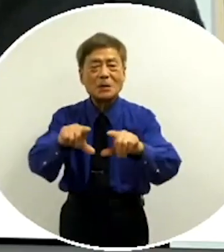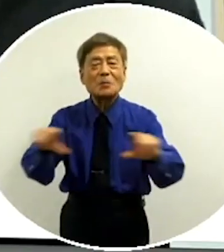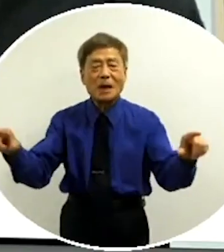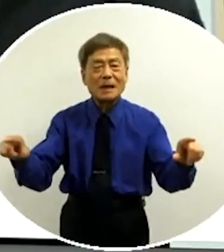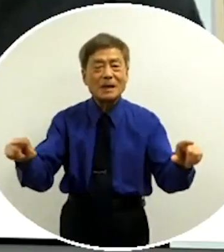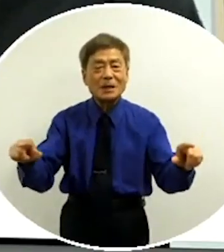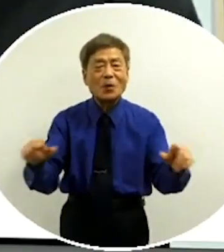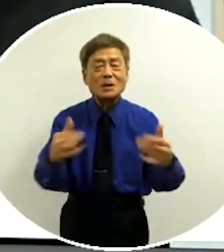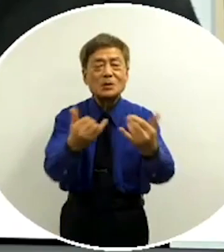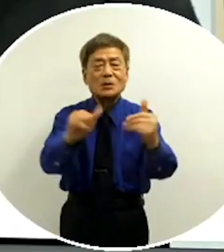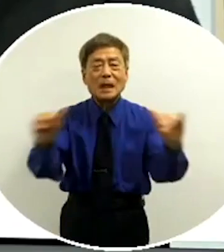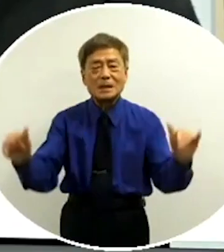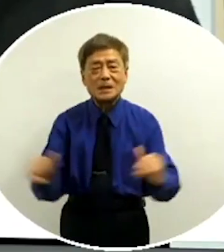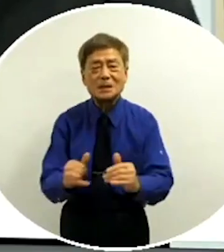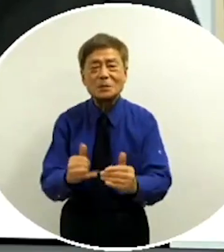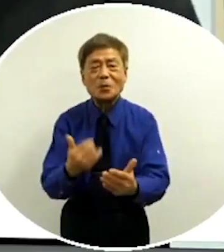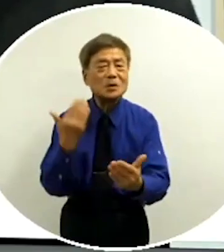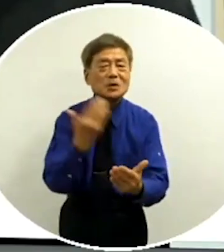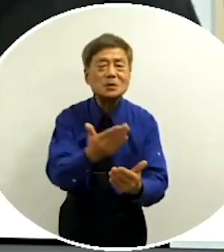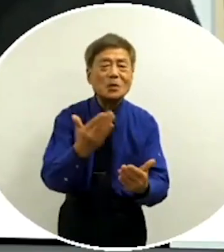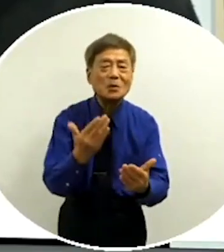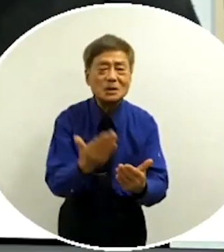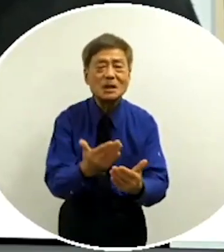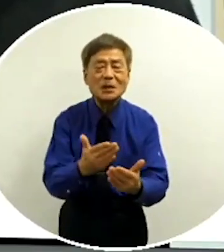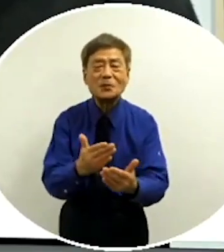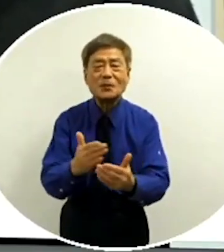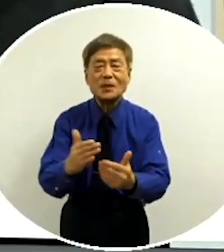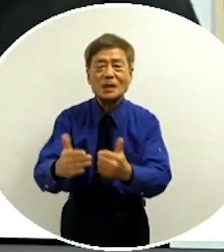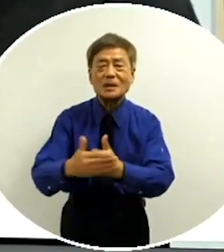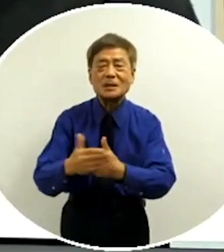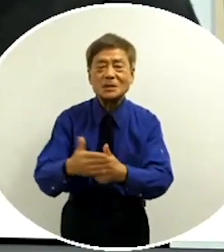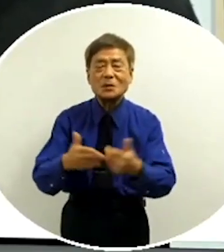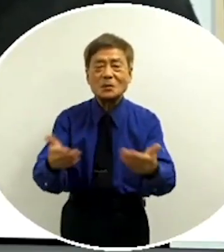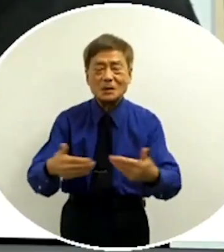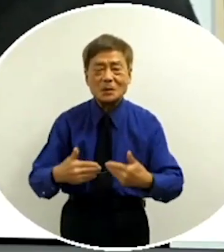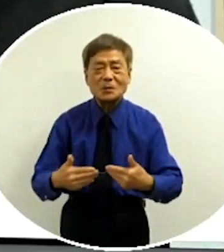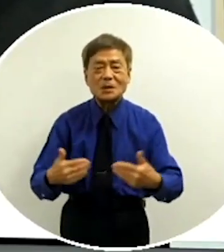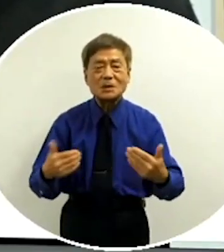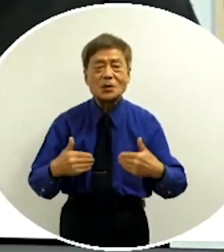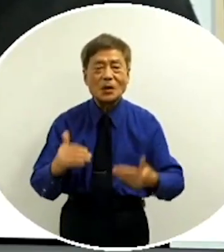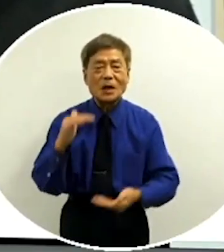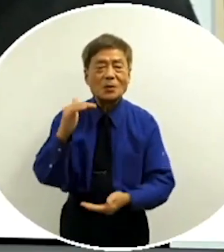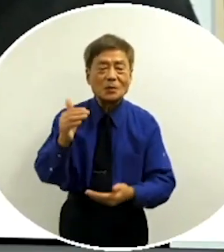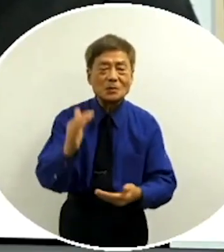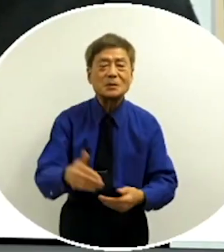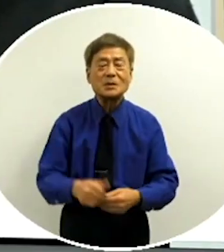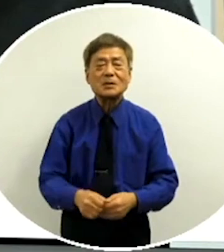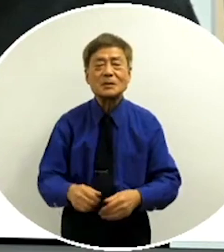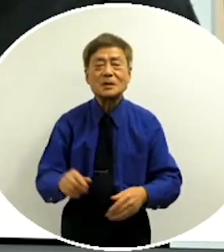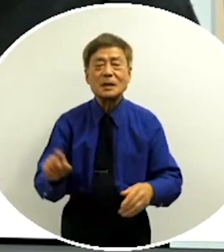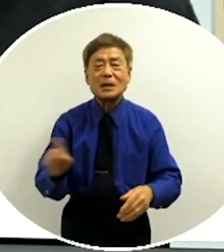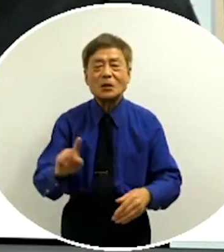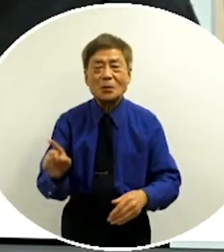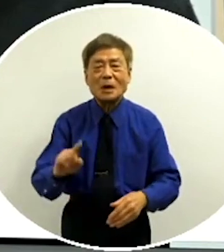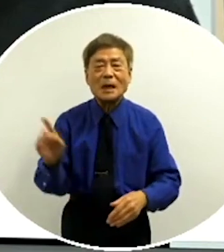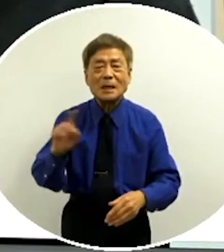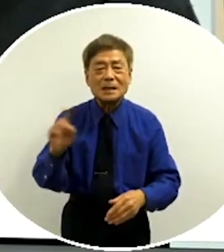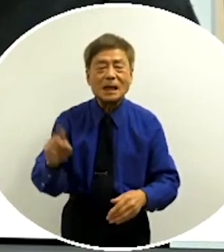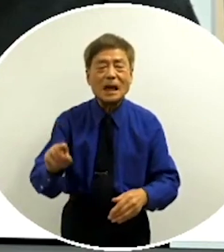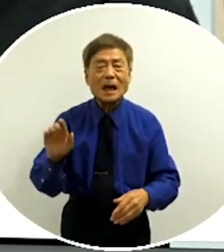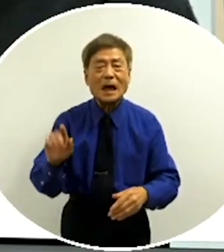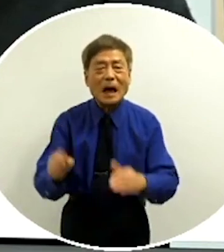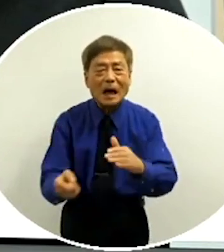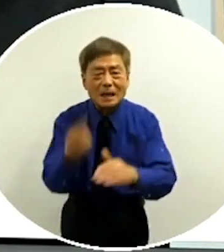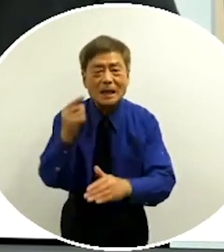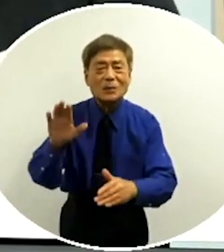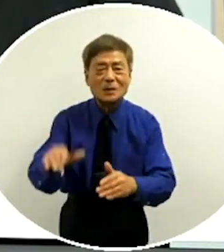地域組織がパートナーズの皆さんにどれだけ土居影ができているのか何かあったと木だけ声を上げてくださいねじゃなく